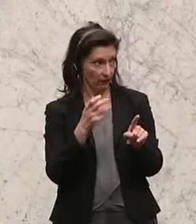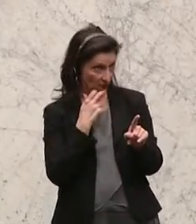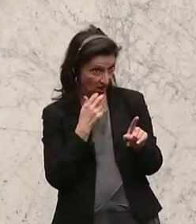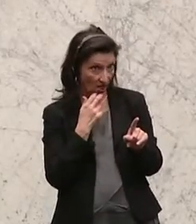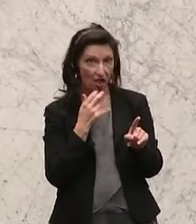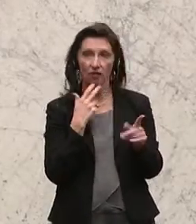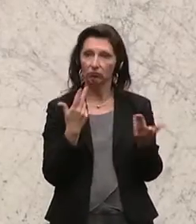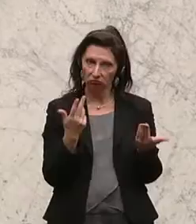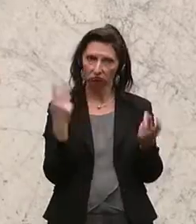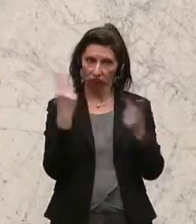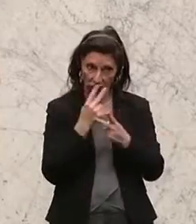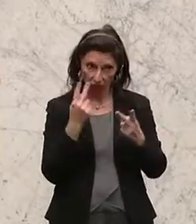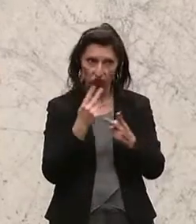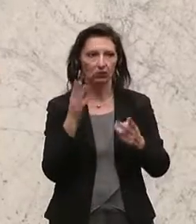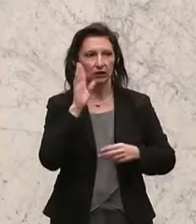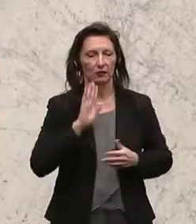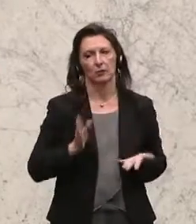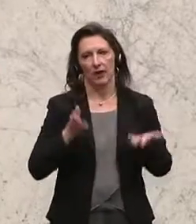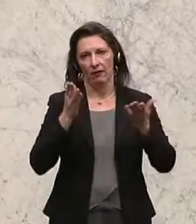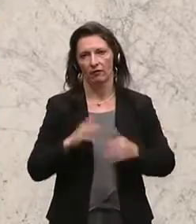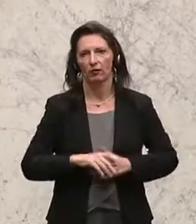den bitte ich um ein zustimmendes Zeichen.